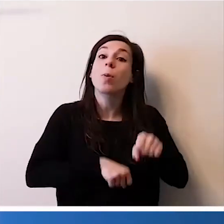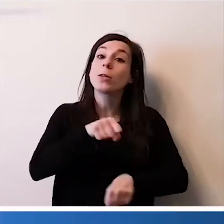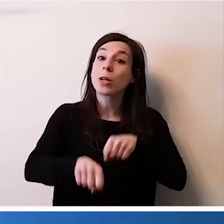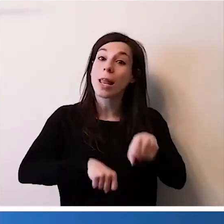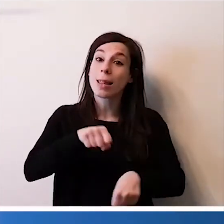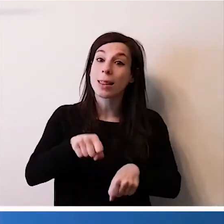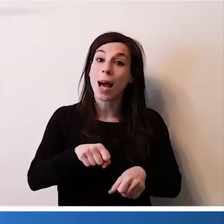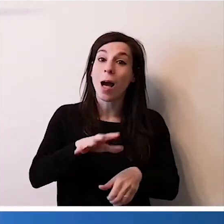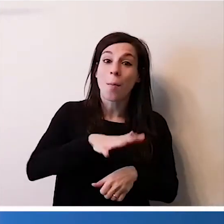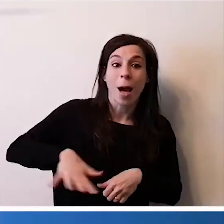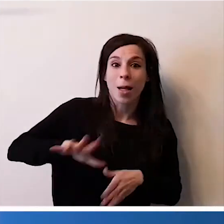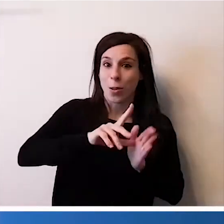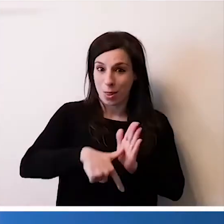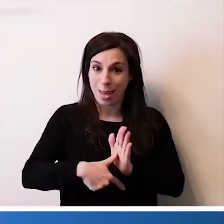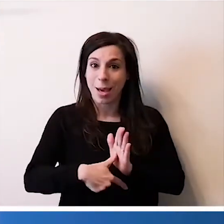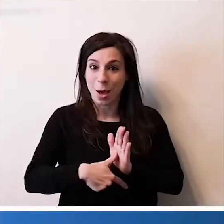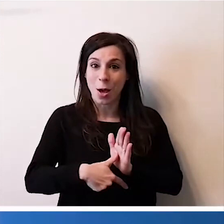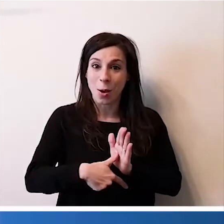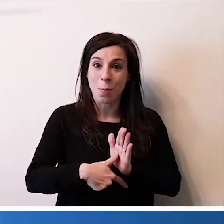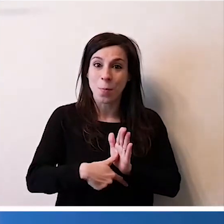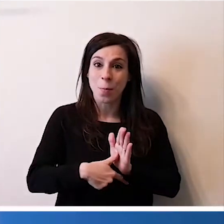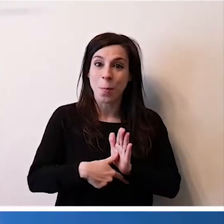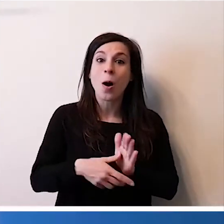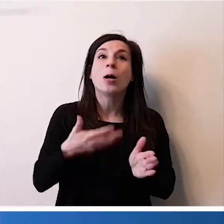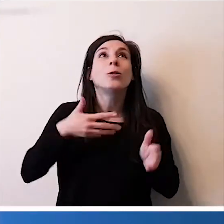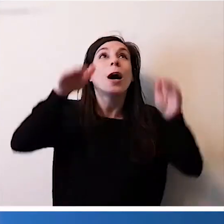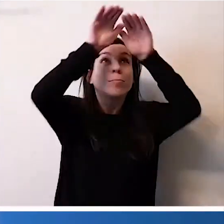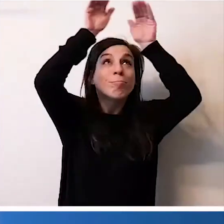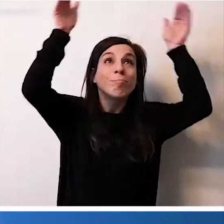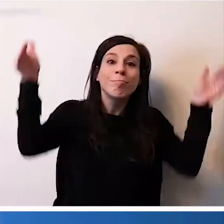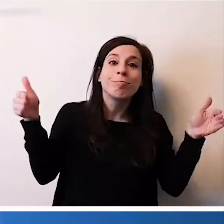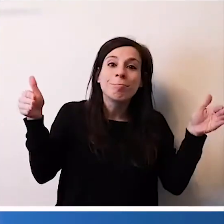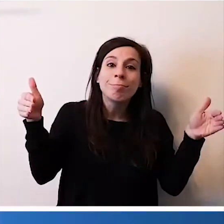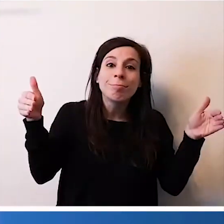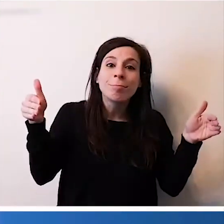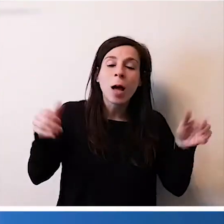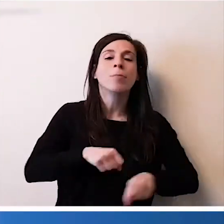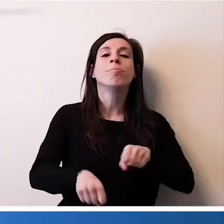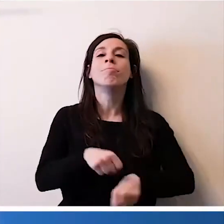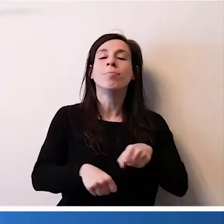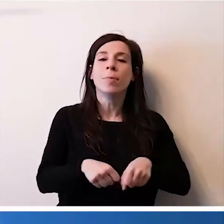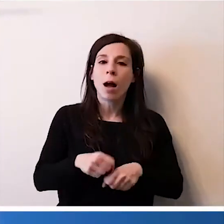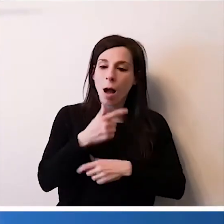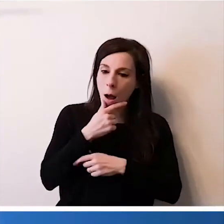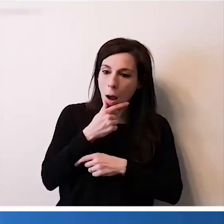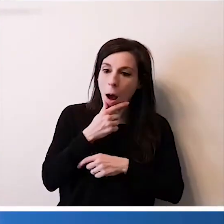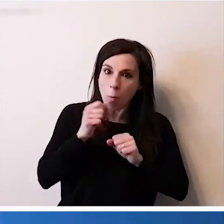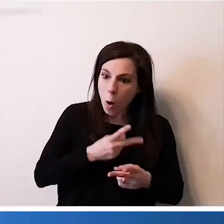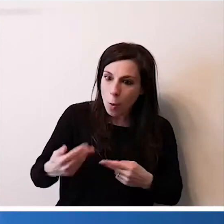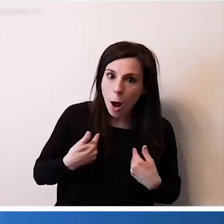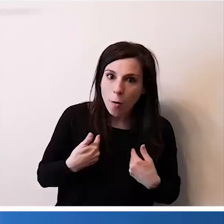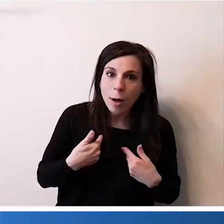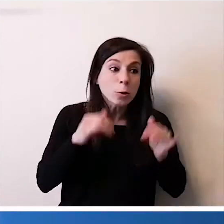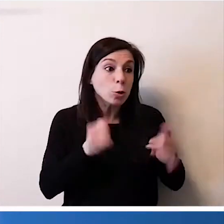bicicletta spazio-temporale e anche c'ha un riparo. Ma la posso provare? Disse sì, allora adesso ve lo